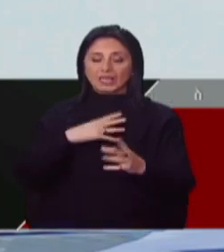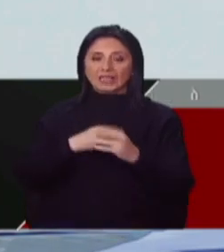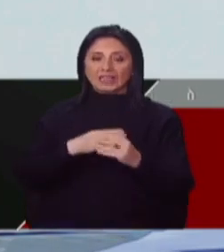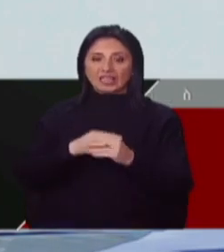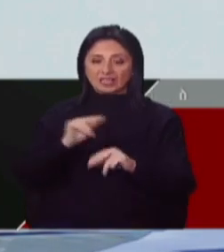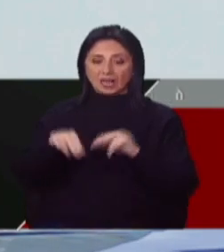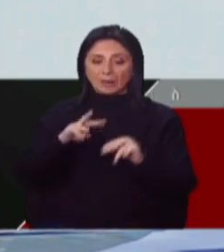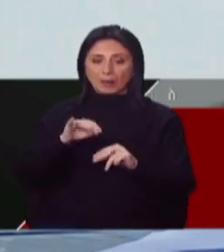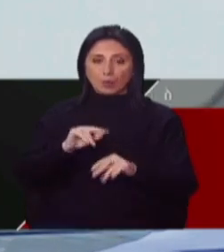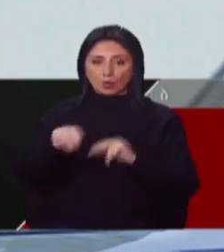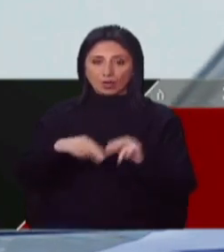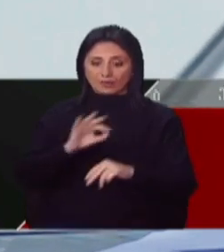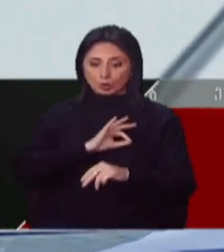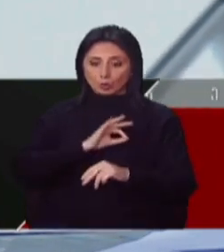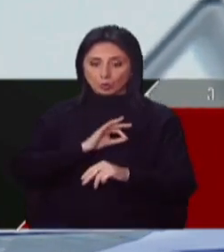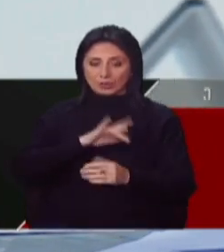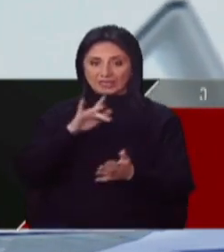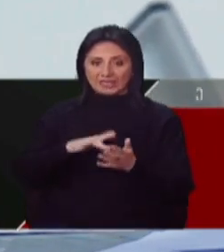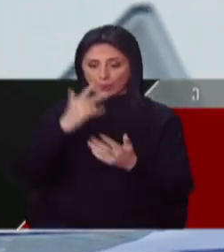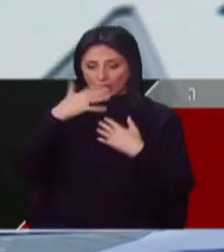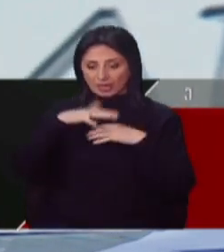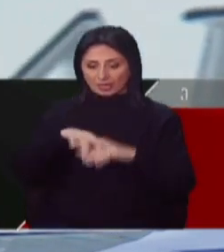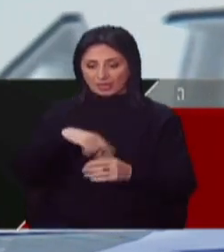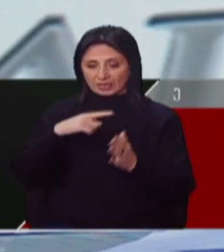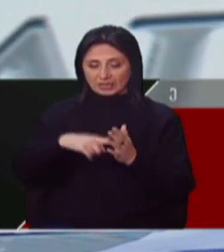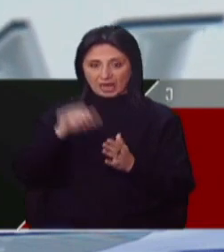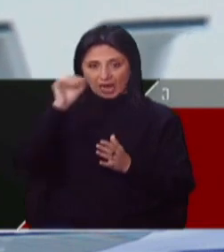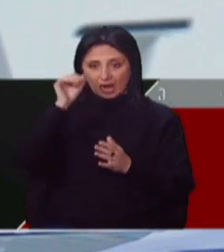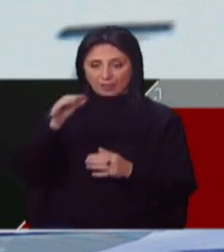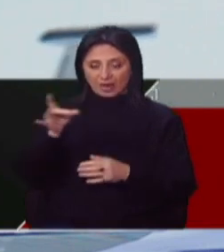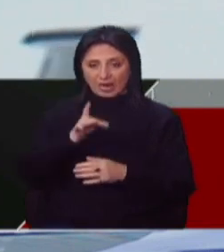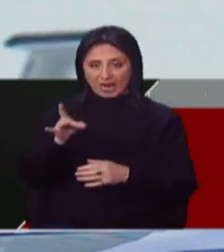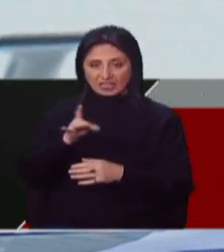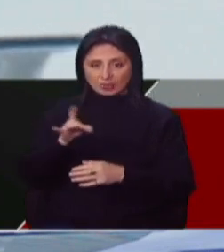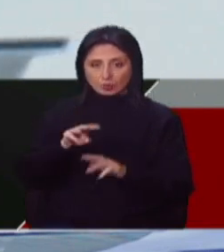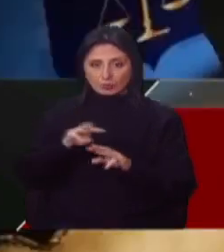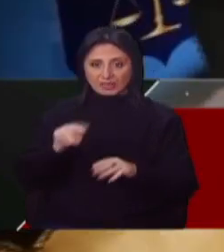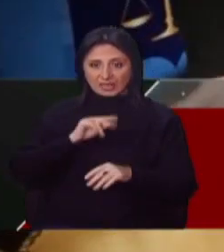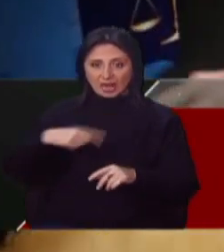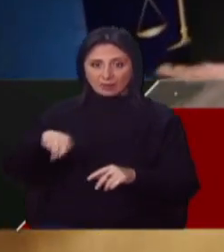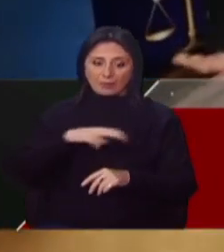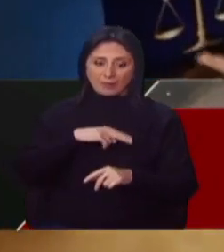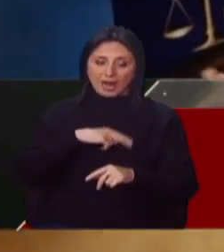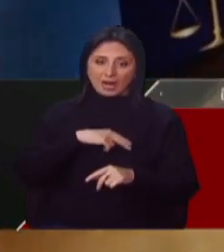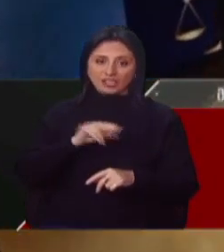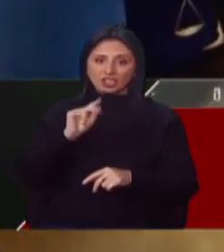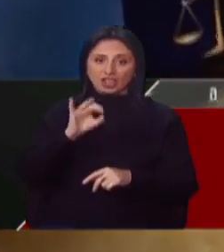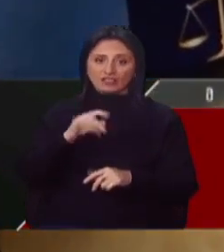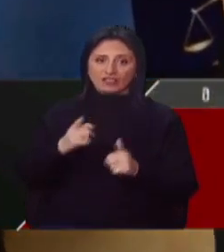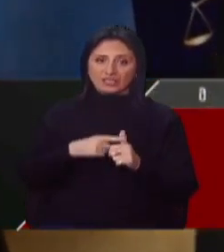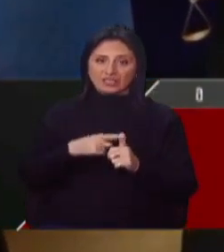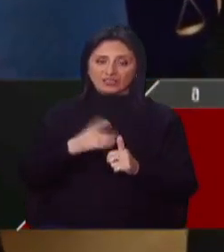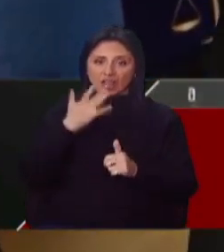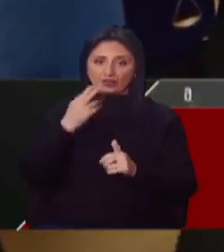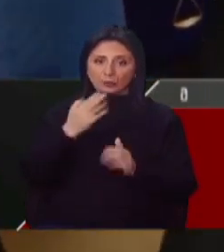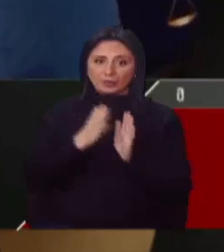თანამშრომლობის მემორანდუმი გაფორმდა იუსტიციის სამოქალაქო ინტეგრაციის საკითხებში აფხაზეთის ავტონომიური რესპუბლიკის მინისტრის აპარატსა და პარლამენტის ილია ჭავჭავაძის სახელობის